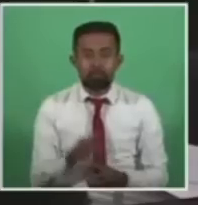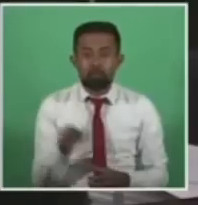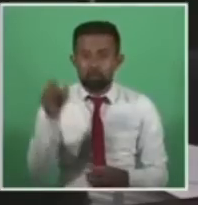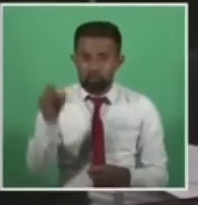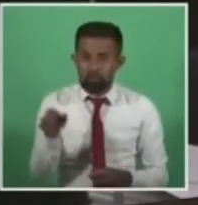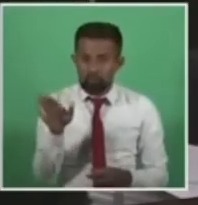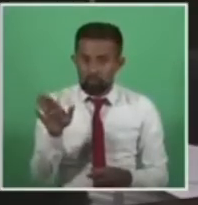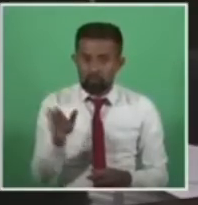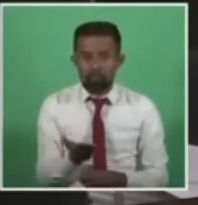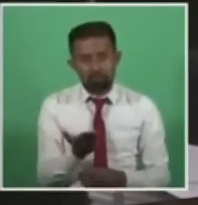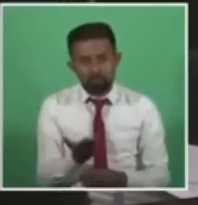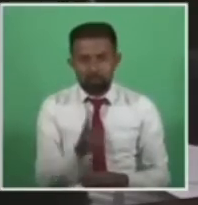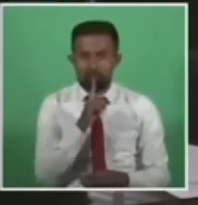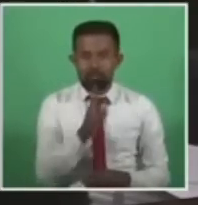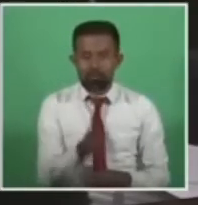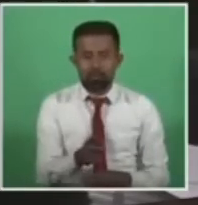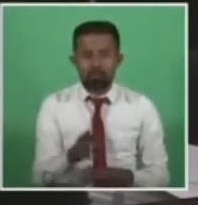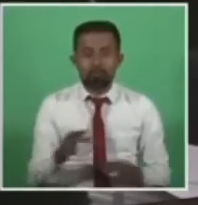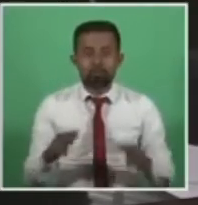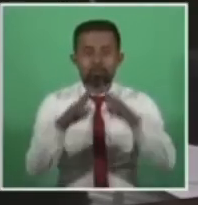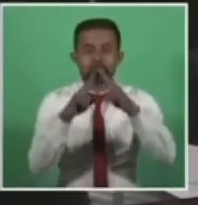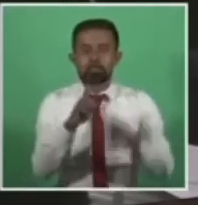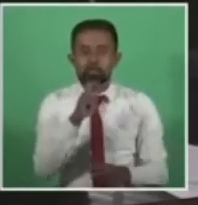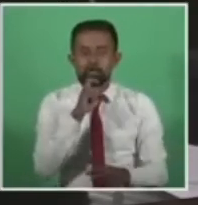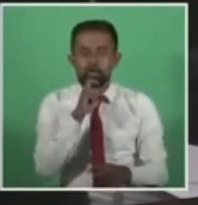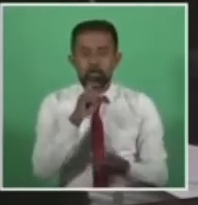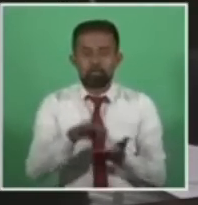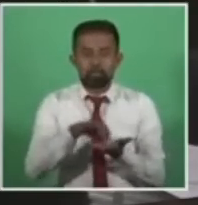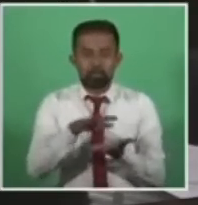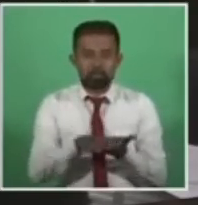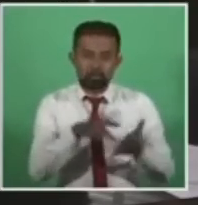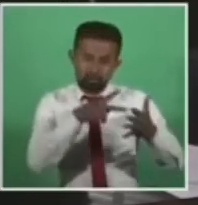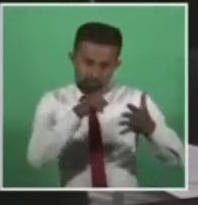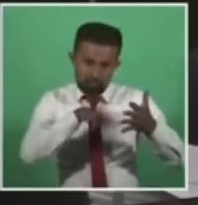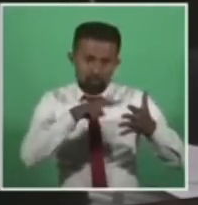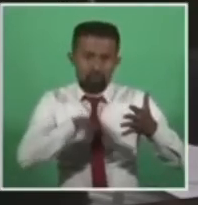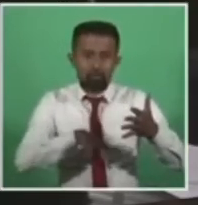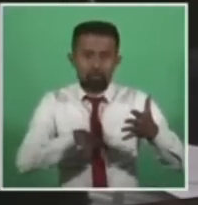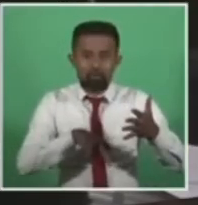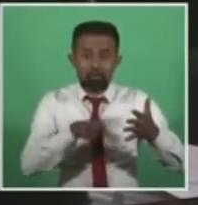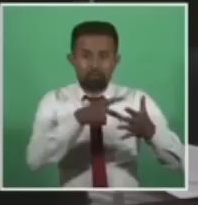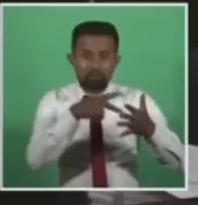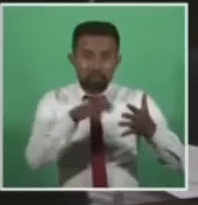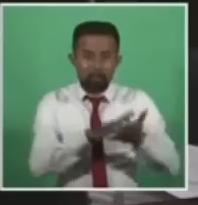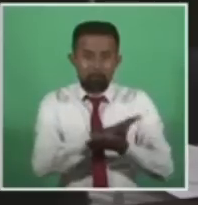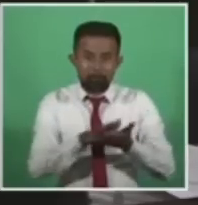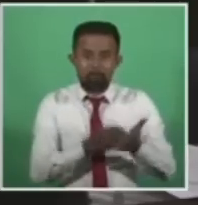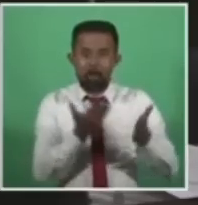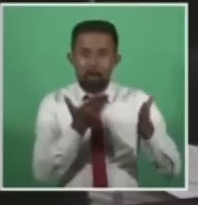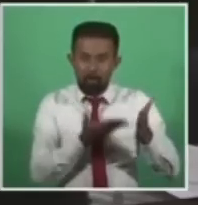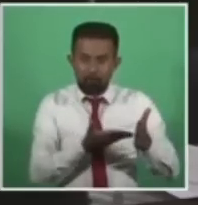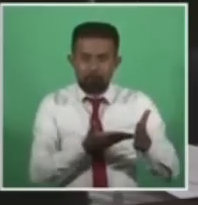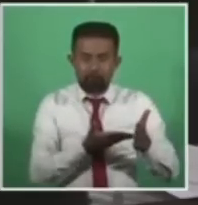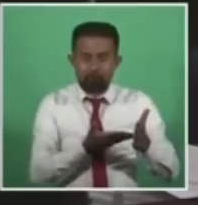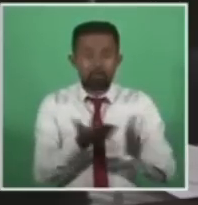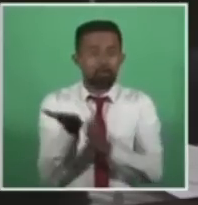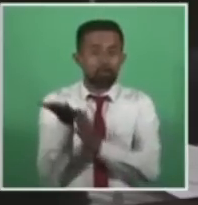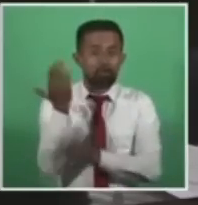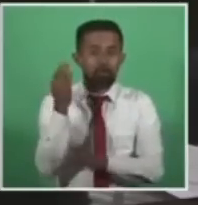එතුමාගෙන් ඉල්ලීමක් කරනවා මේ ශ්‍රේෂ්ඨාධිකරණයේ නඩු තීන්දුව කියවන්න. නඩු තීන්දුවේ බොහොම පැහැදිලිව තියෙනවා